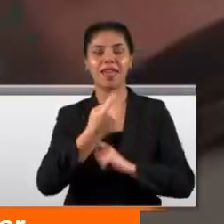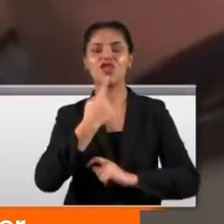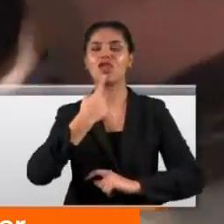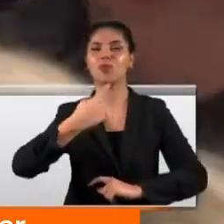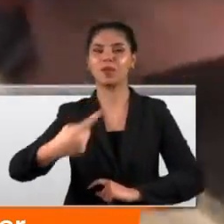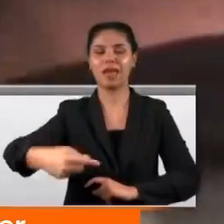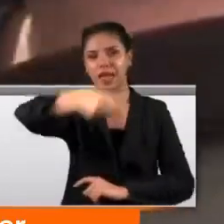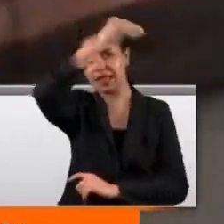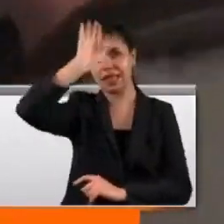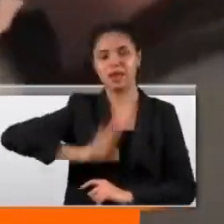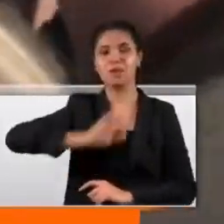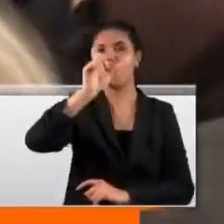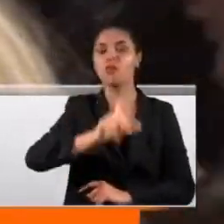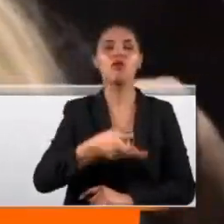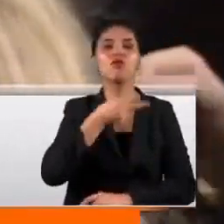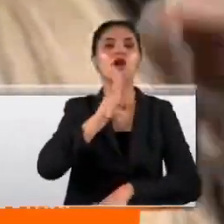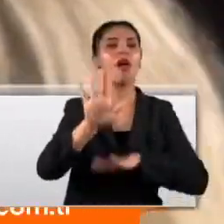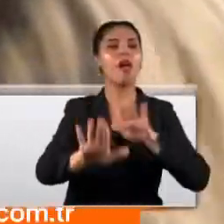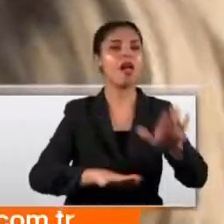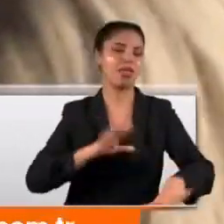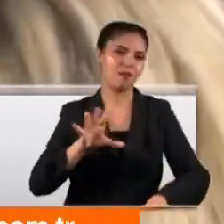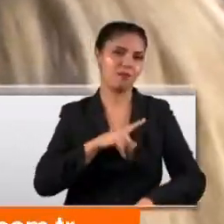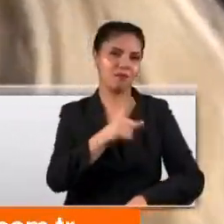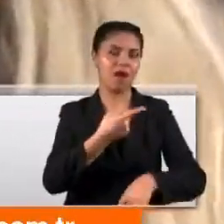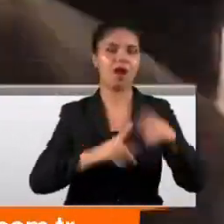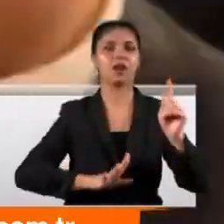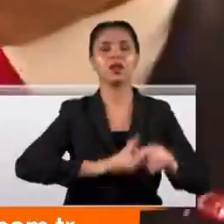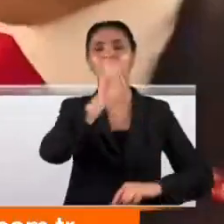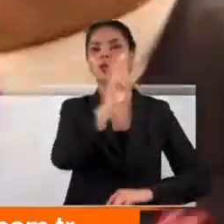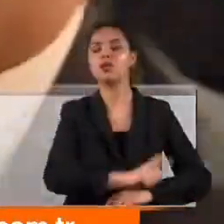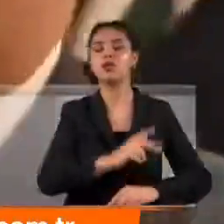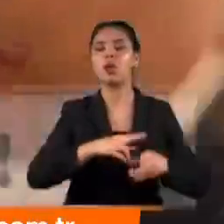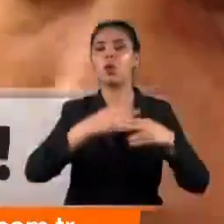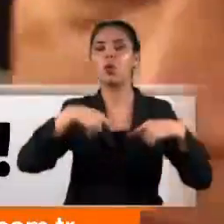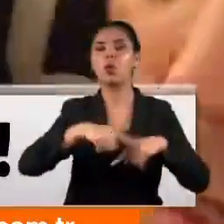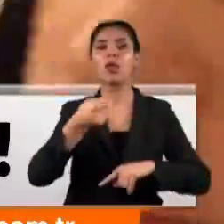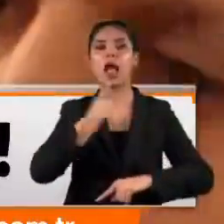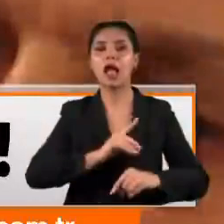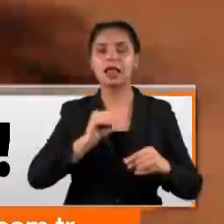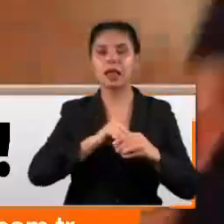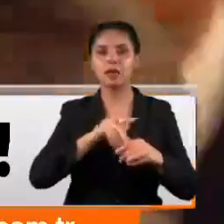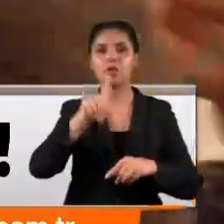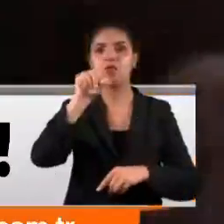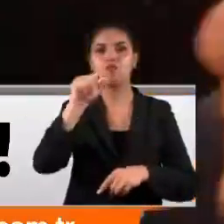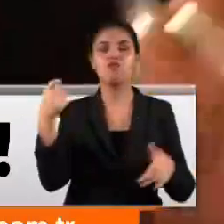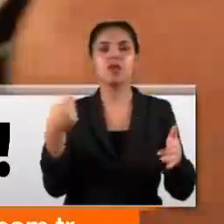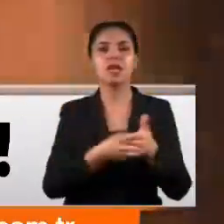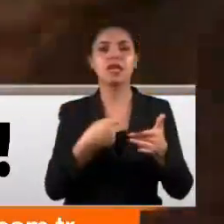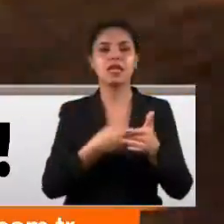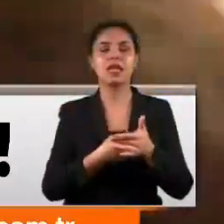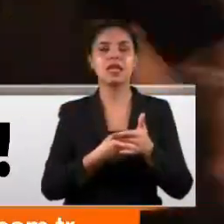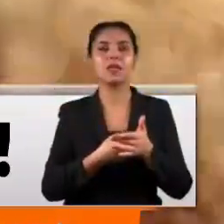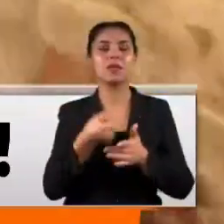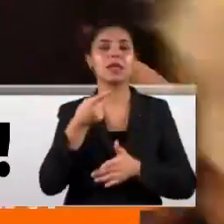başlatan Ekrem İmamoğlu son hamlesini yaptı Kemal Kılıçdaroğlu'nun Kurultay adaylığı için 11 isim içinde imza vermeyen tek